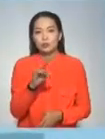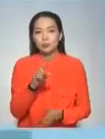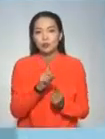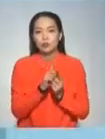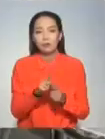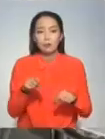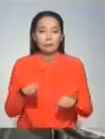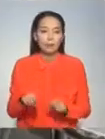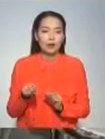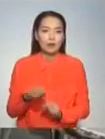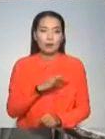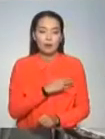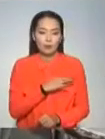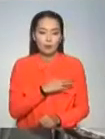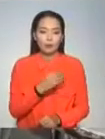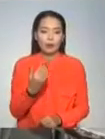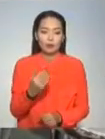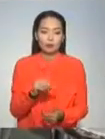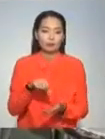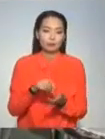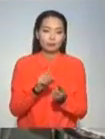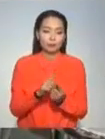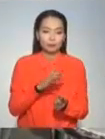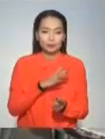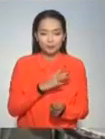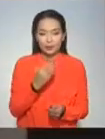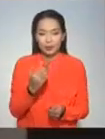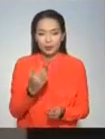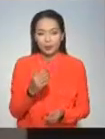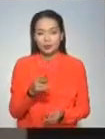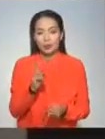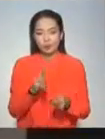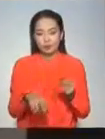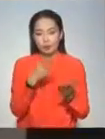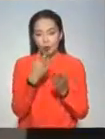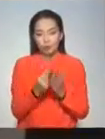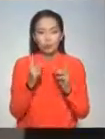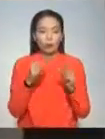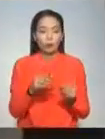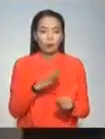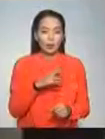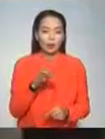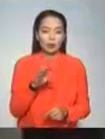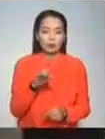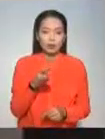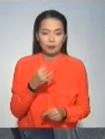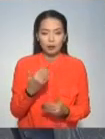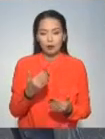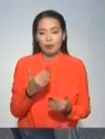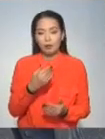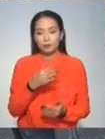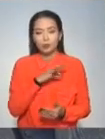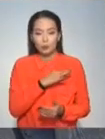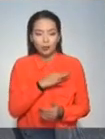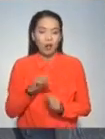правозащитниками. Претендент на высший пост в стране Салтанат Турсунбекова завершает свою поездку в Кустанай. Правозащитница встретилась с